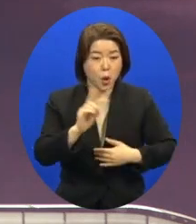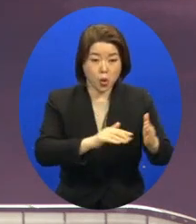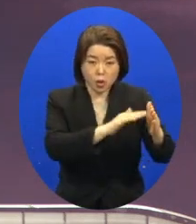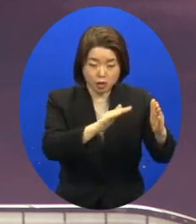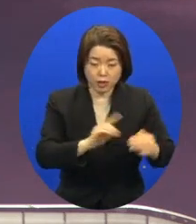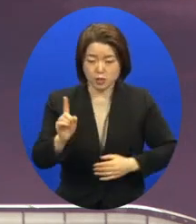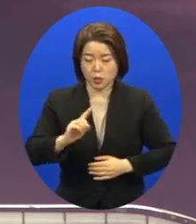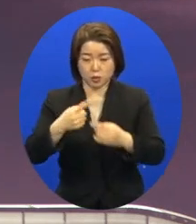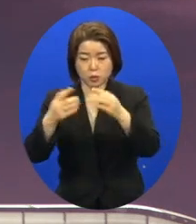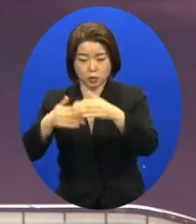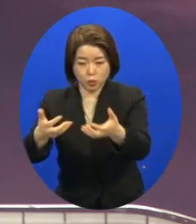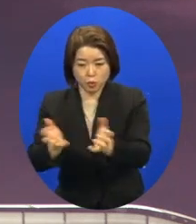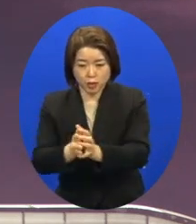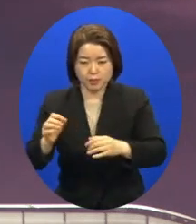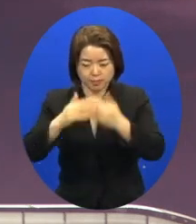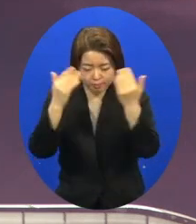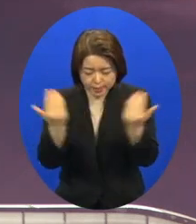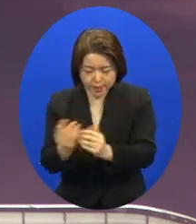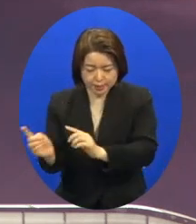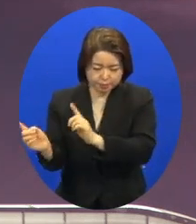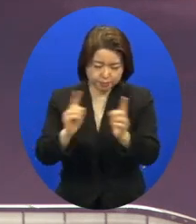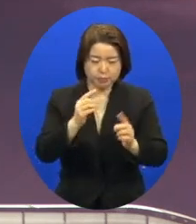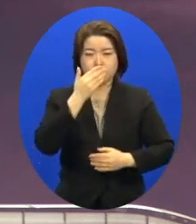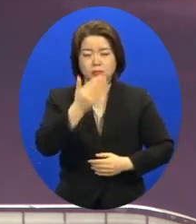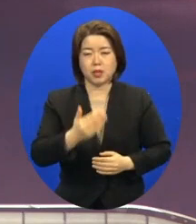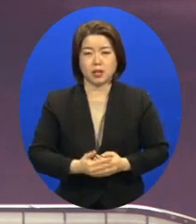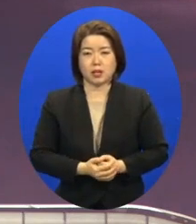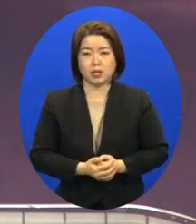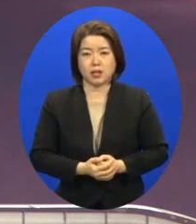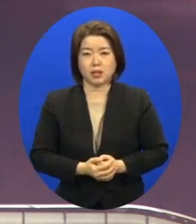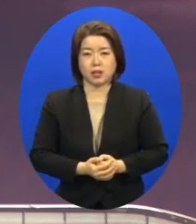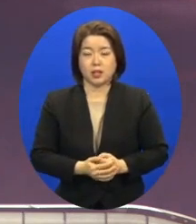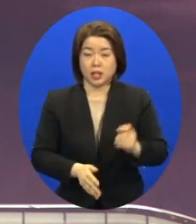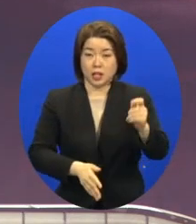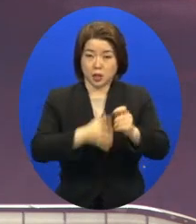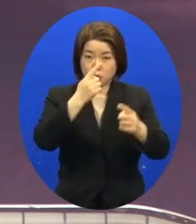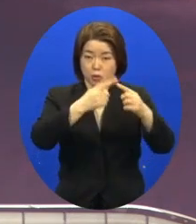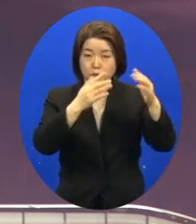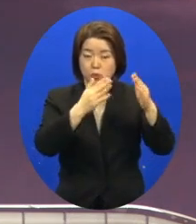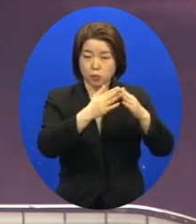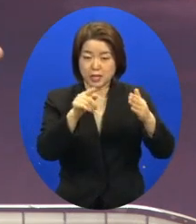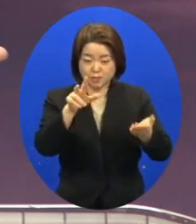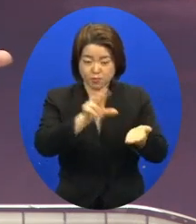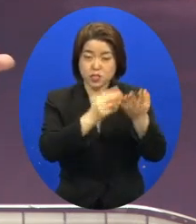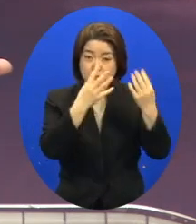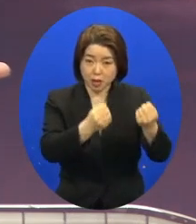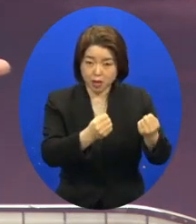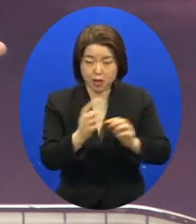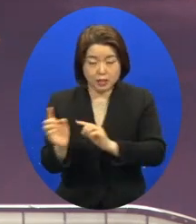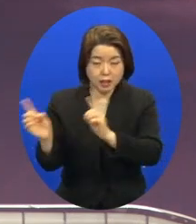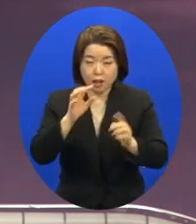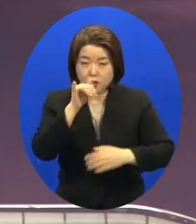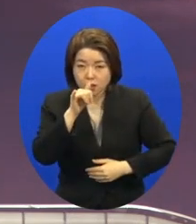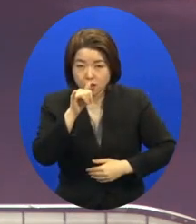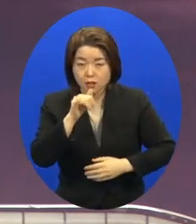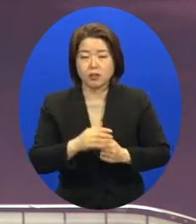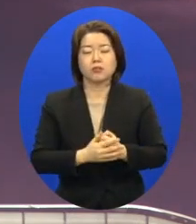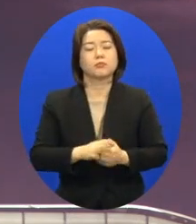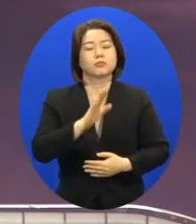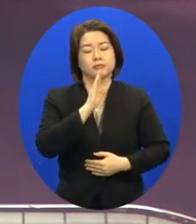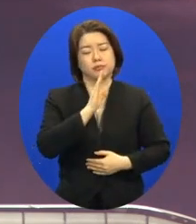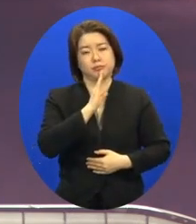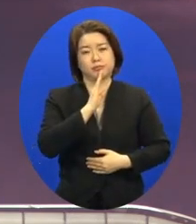교회 공동체도 다 살아납니다. 고린도 교회는, 그 문제 많은 고린도 교회는 그러면 살아났습니까?